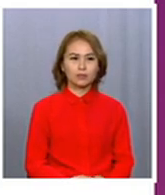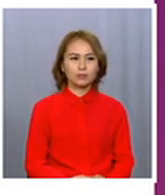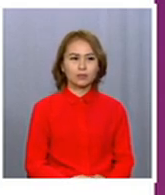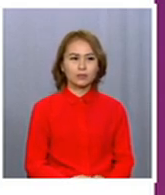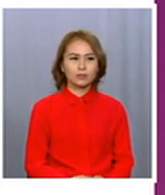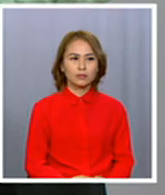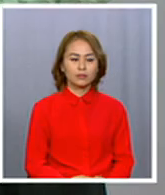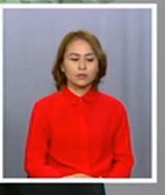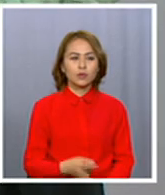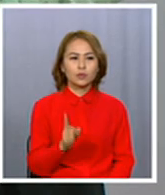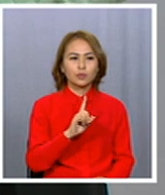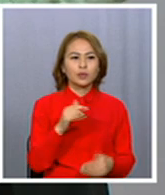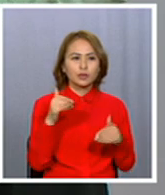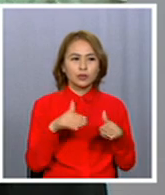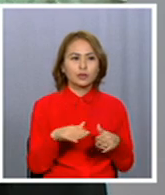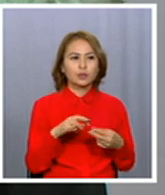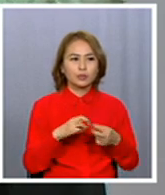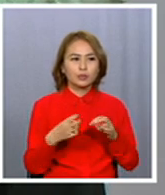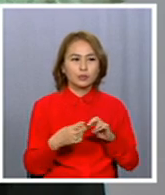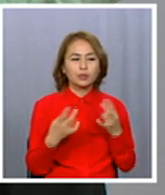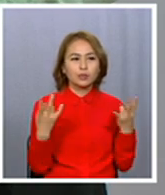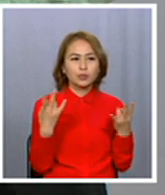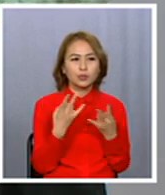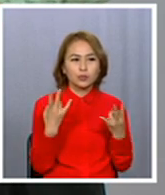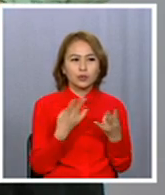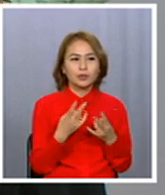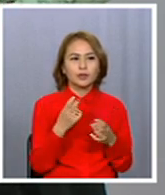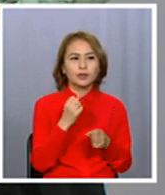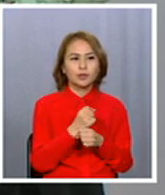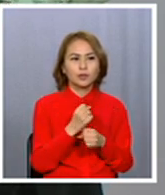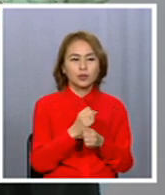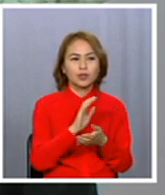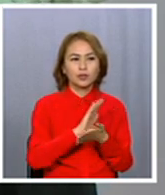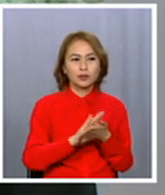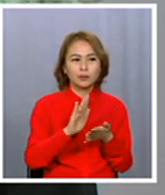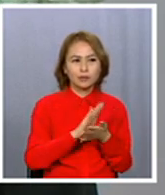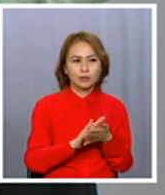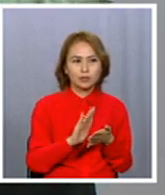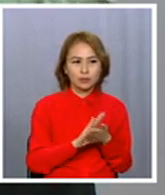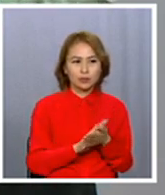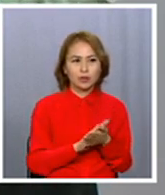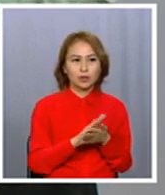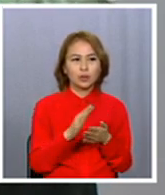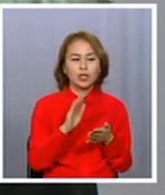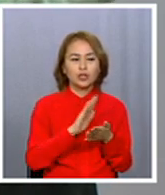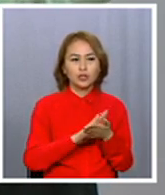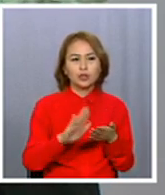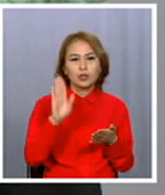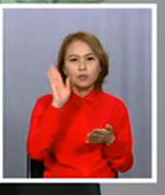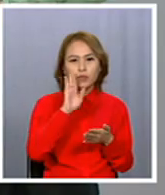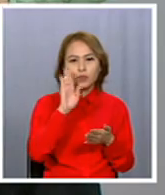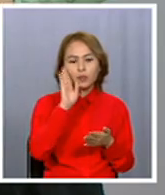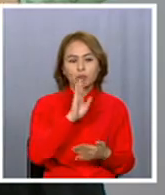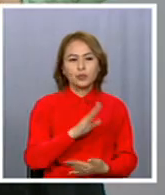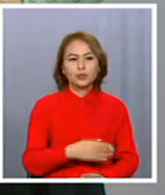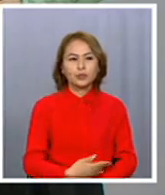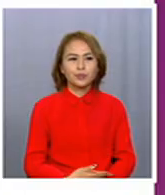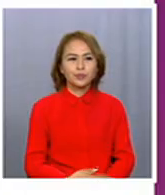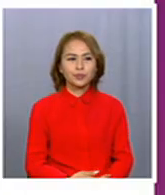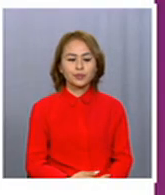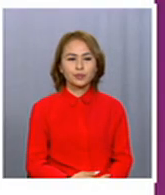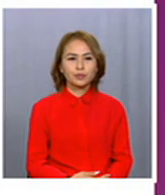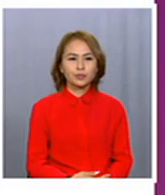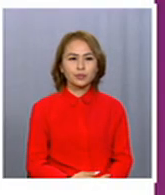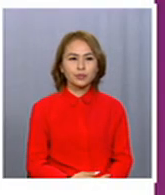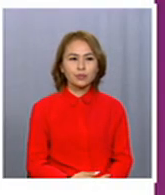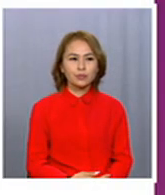Для того, чтобы решить эту проблему, нужно строить очистные сооружения, то есть очищать грязную воду.